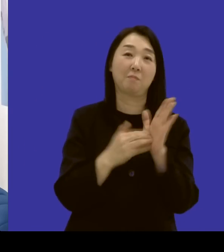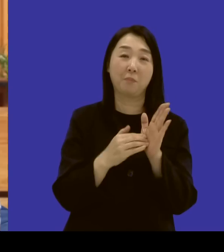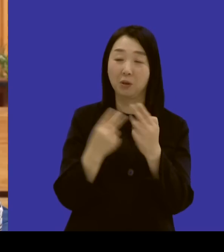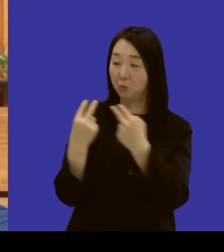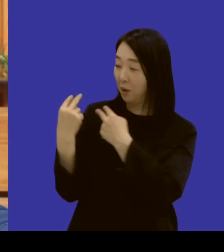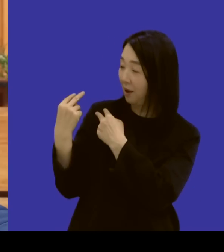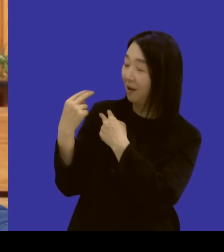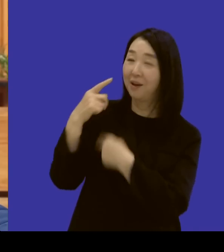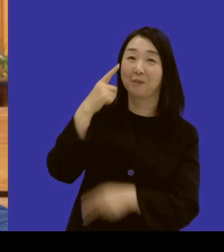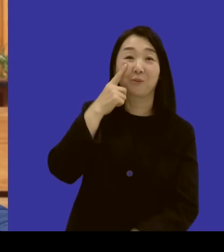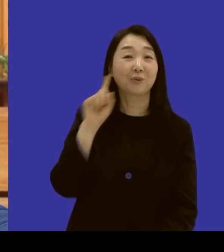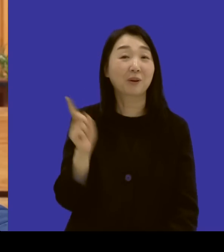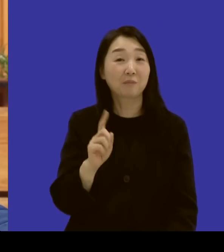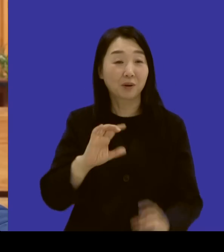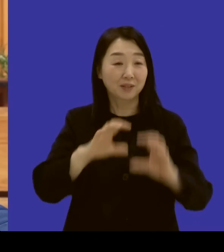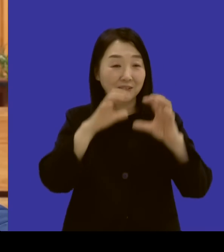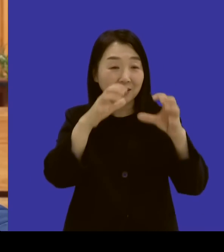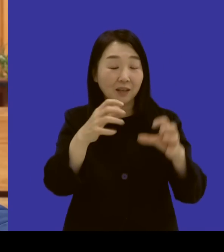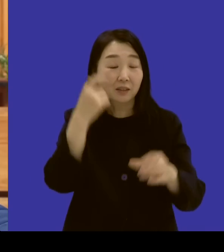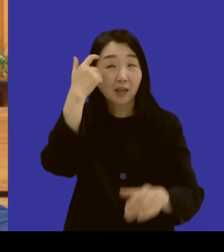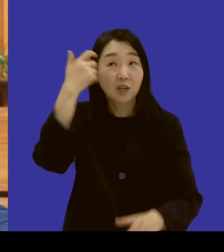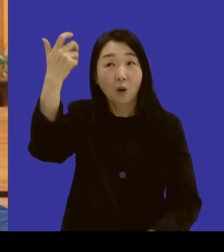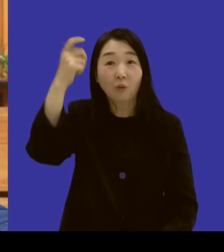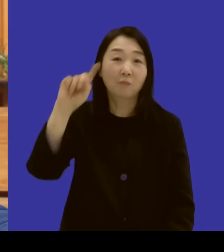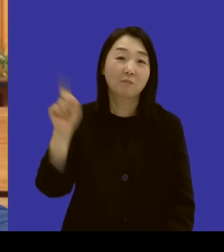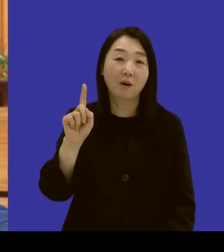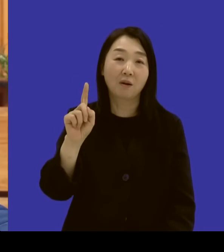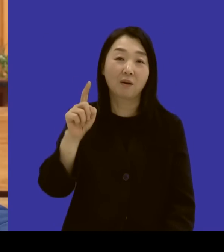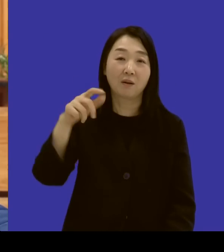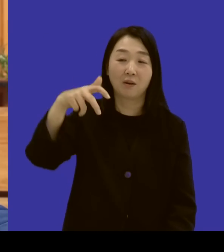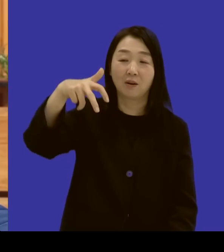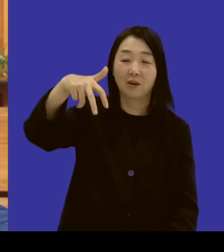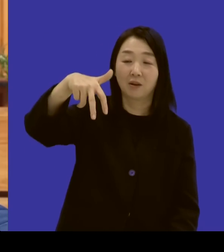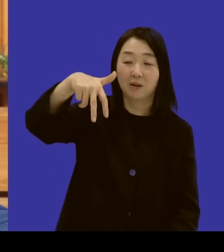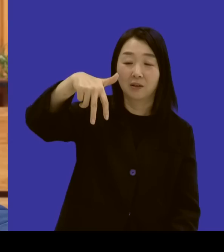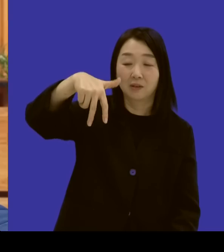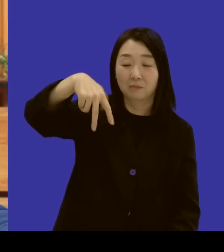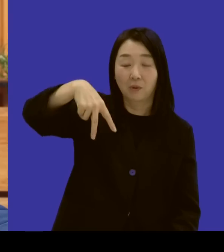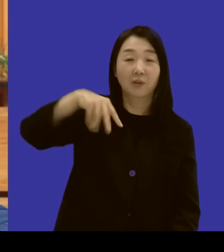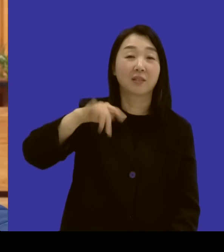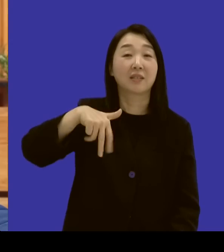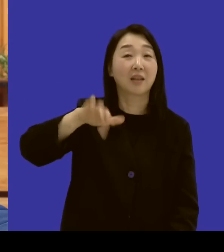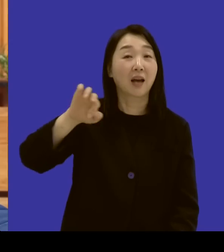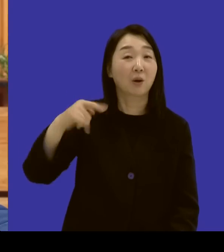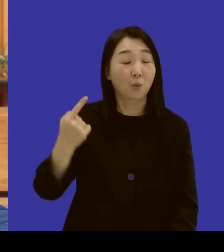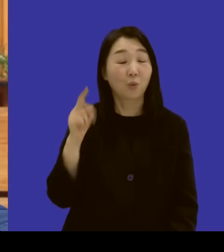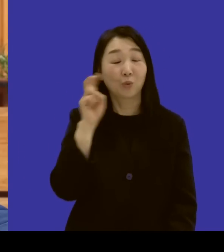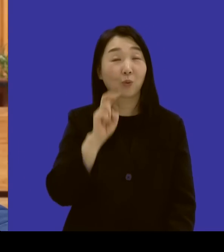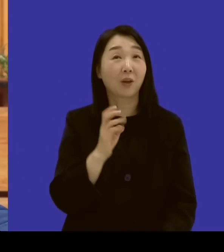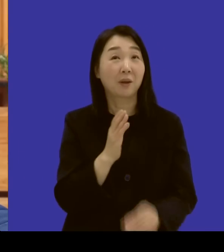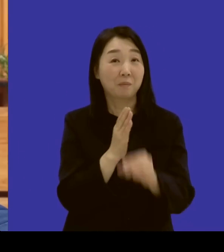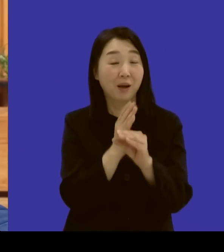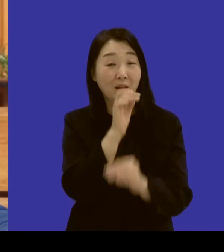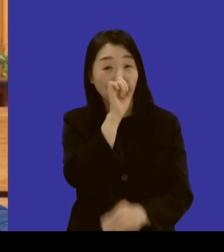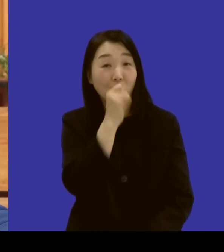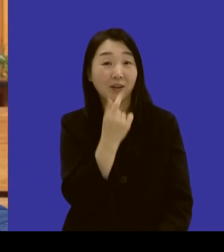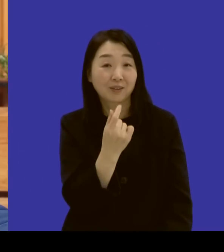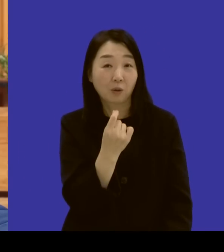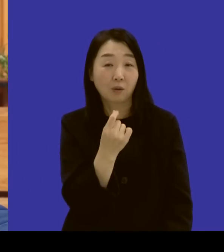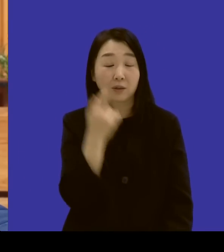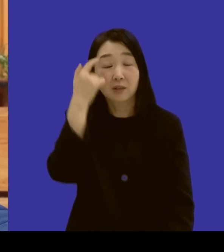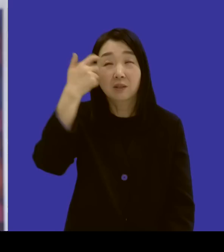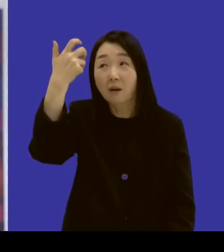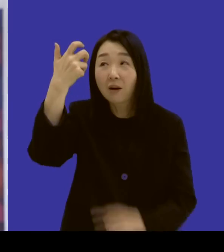보니 우리 이 세상의 모든 영감은 그 시카고 노래 중에 You're the Inspiration이라는 노래를 제가 참 좋아하는데 오로지